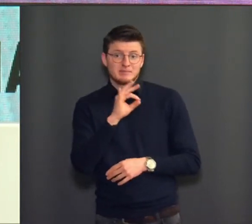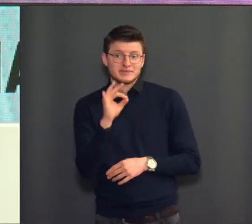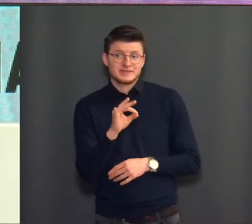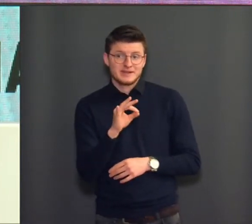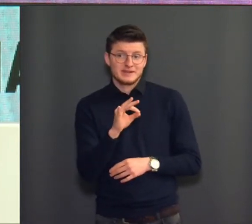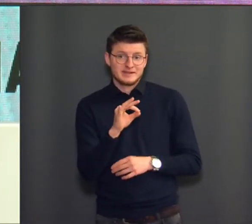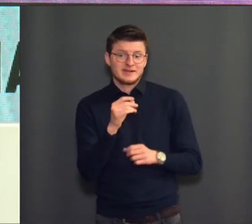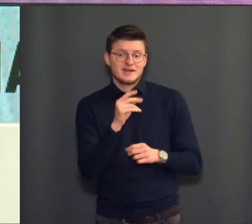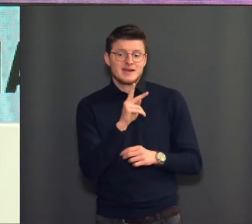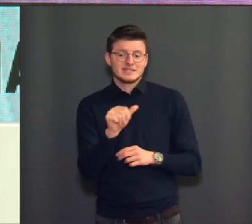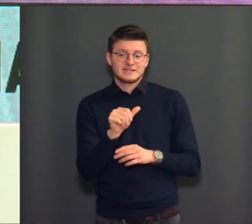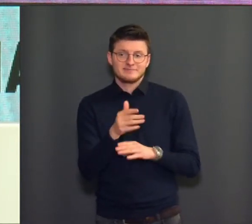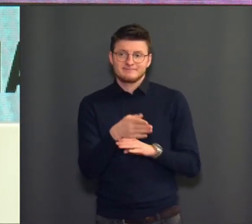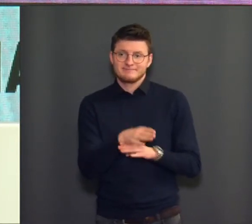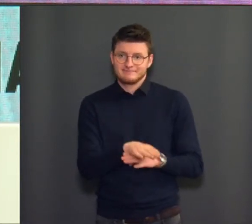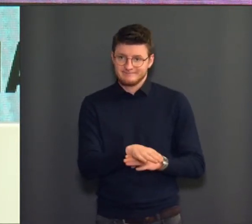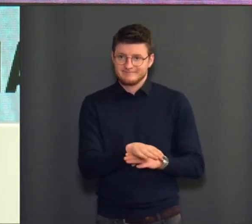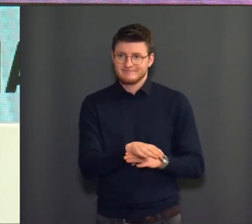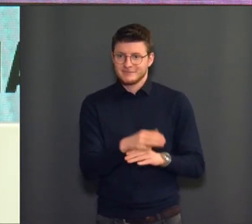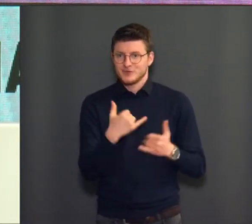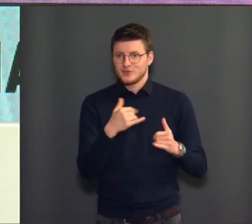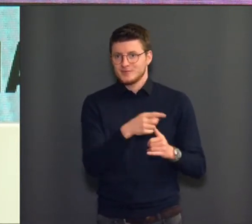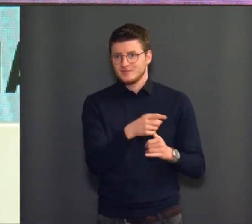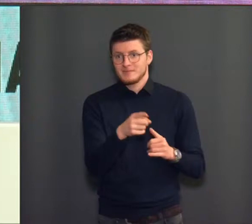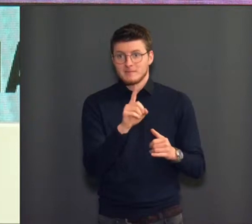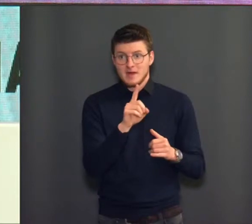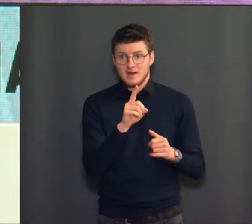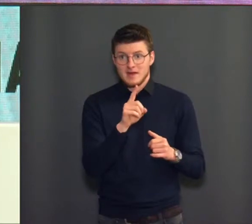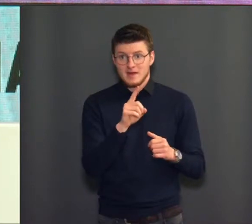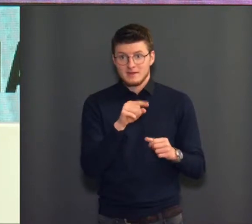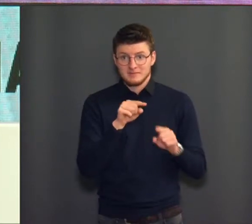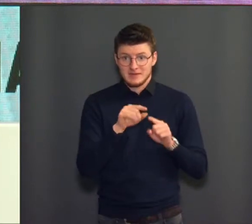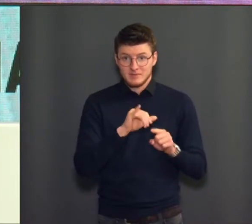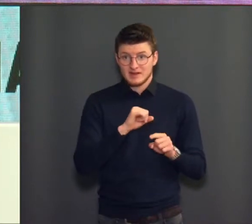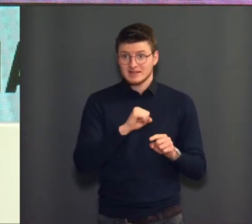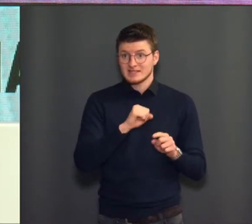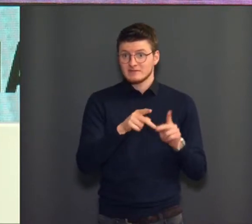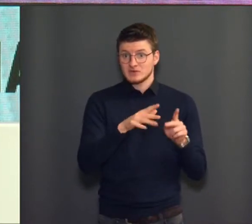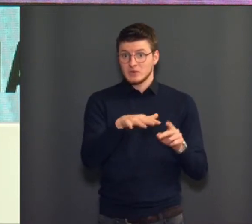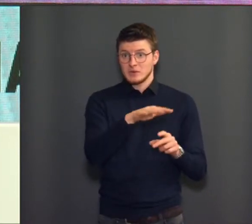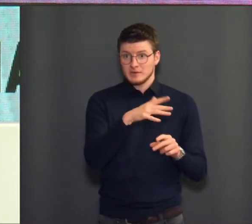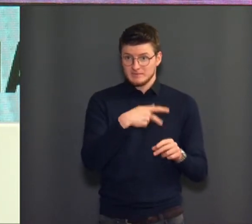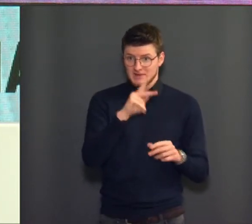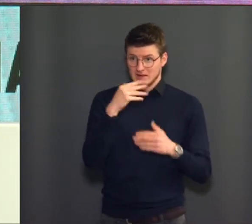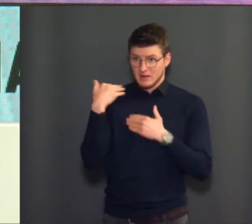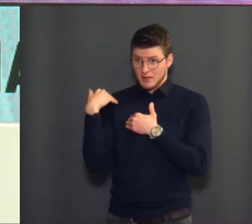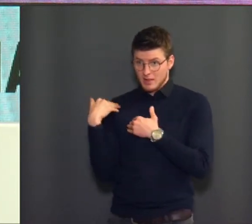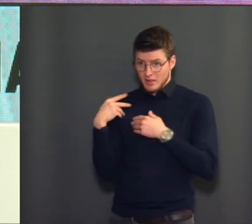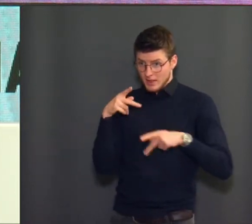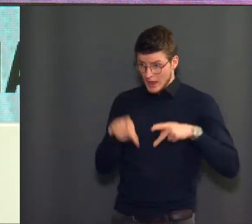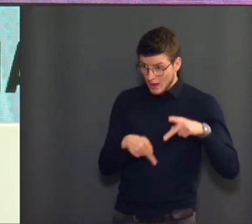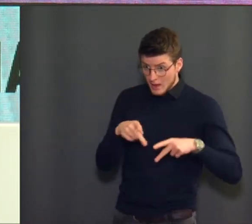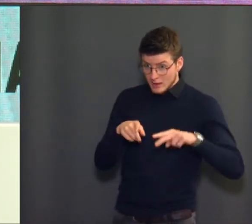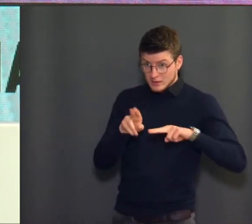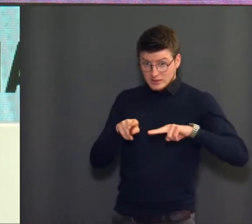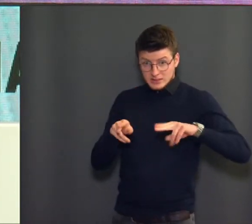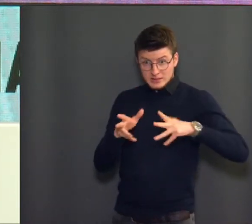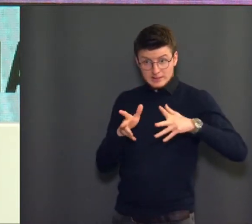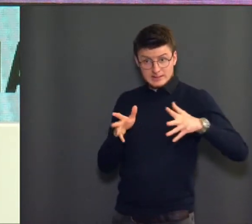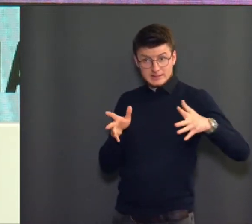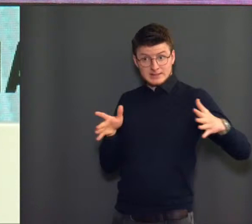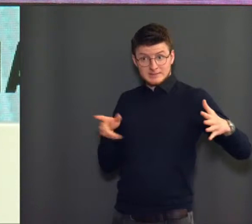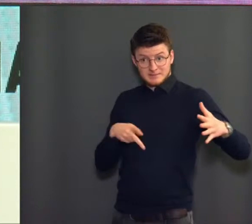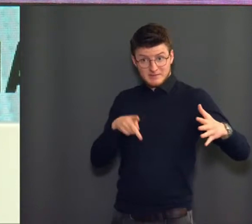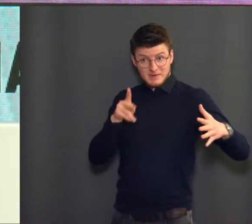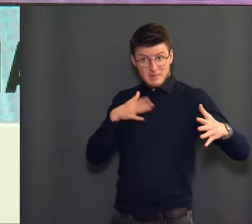op intensieve zorgen heel hoog blijft en sneller kan toenemen, omdat patiënten ook wat langer blijven liggen.